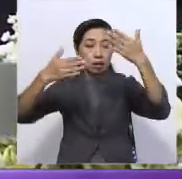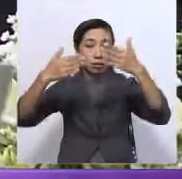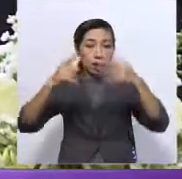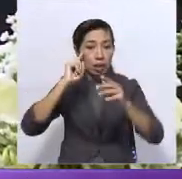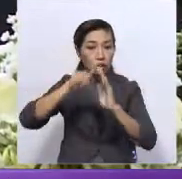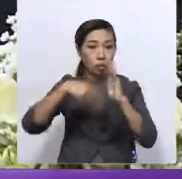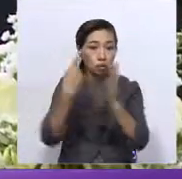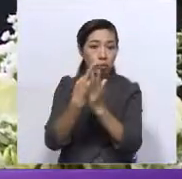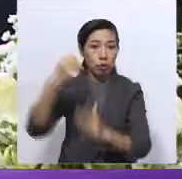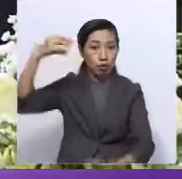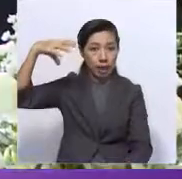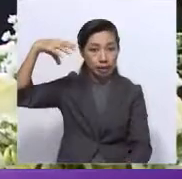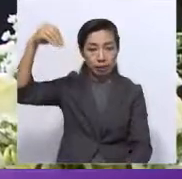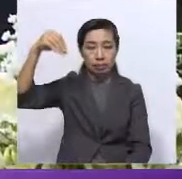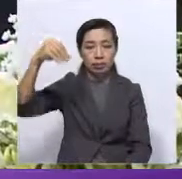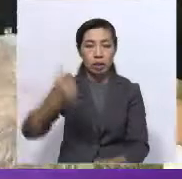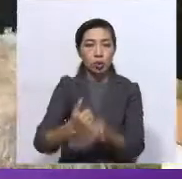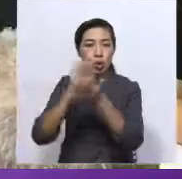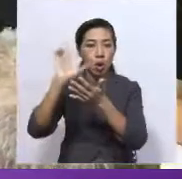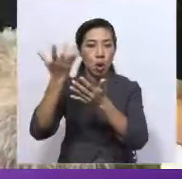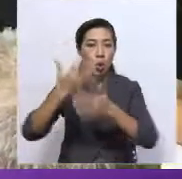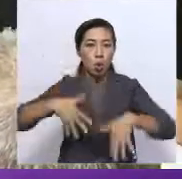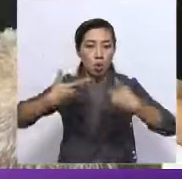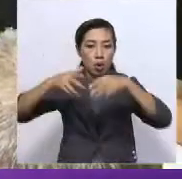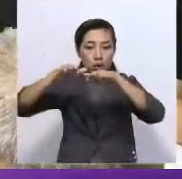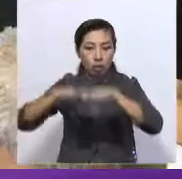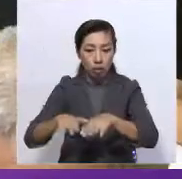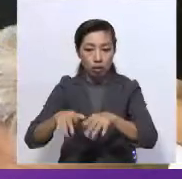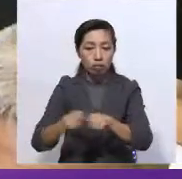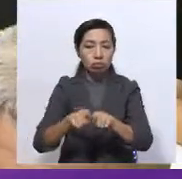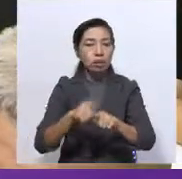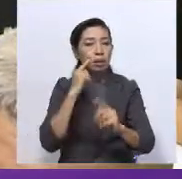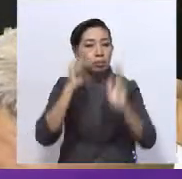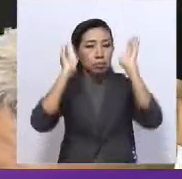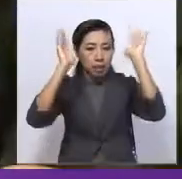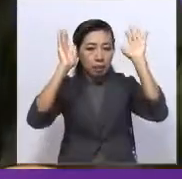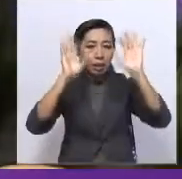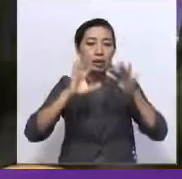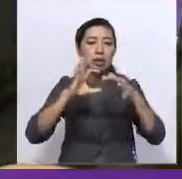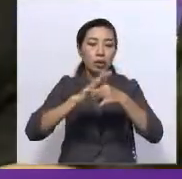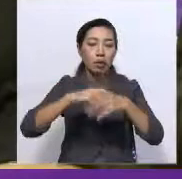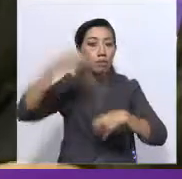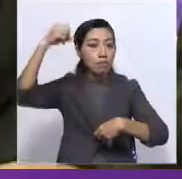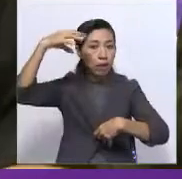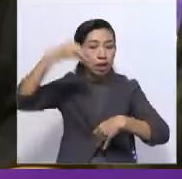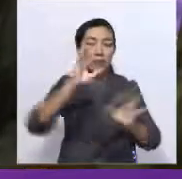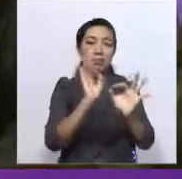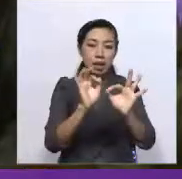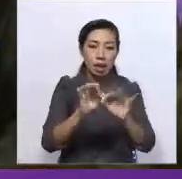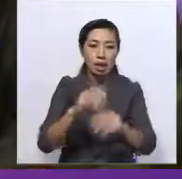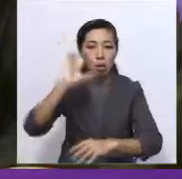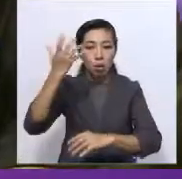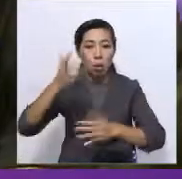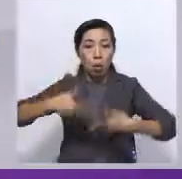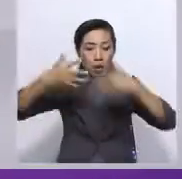ดไฟ1ชั่วโมงเพื่อลดโลกร้อนรณรงค์ลดใช้พลังงานและลดโลกร้อนนะคะโดยในปีนี้กำหนดจัดกิจกรรมขึ้น